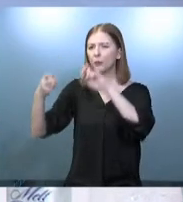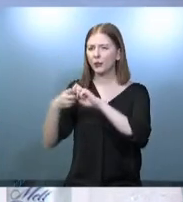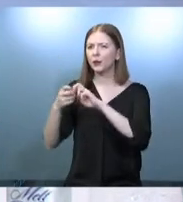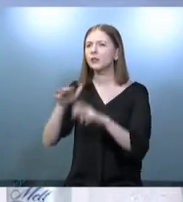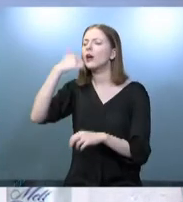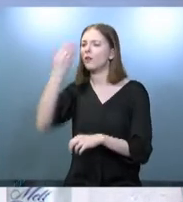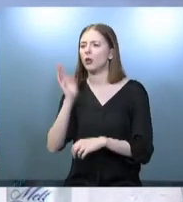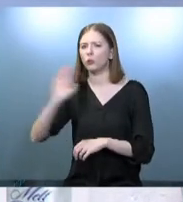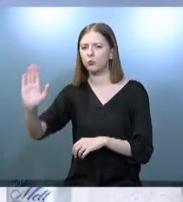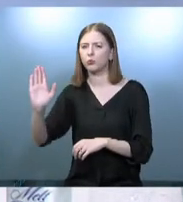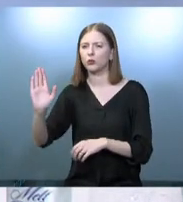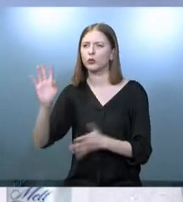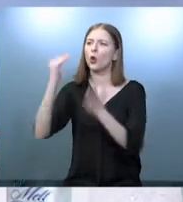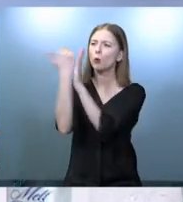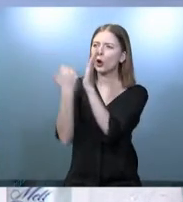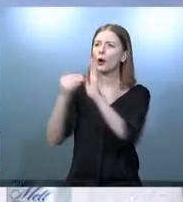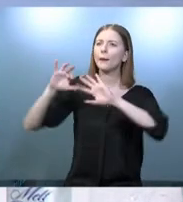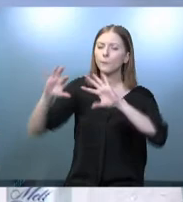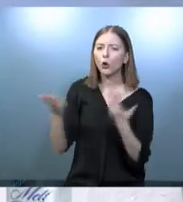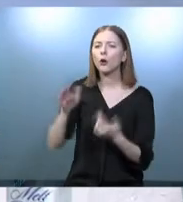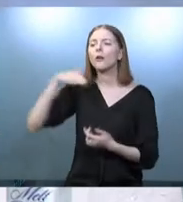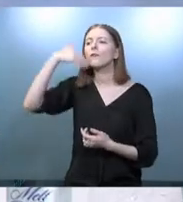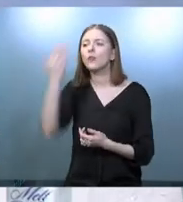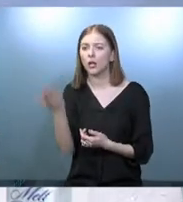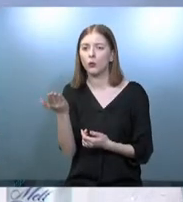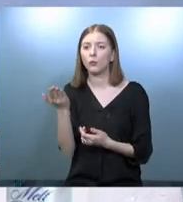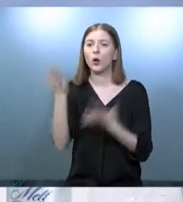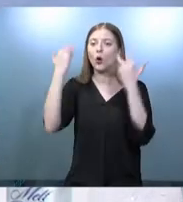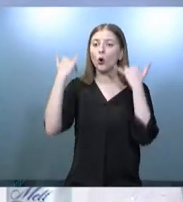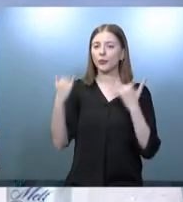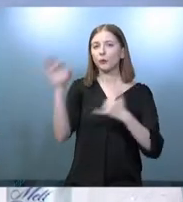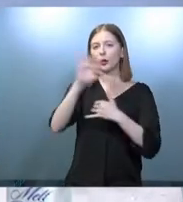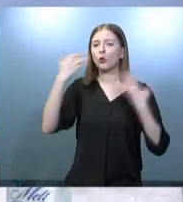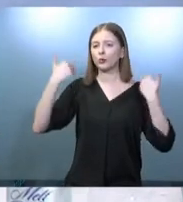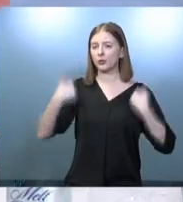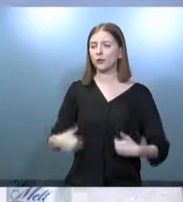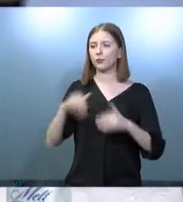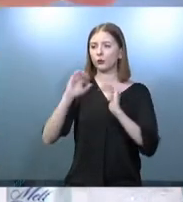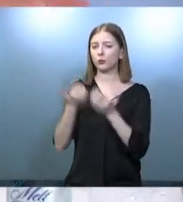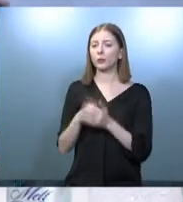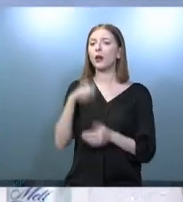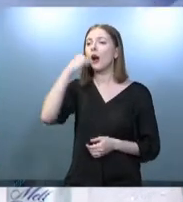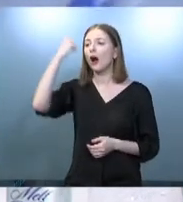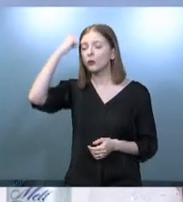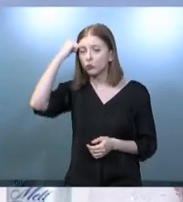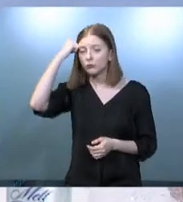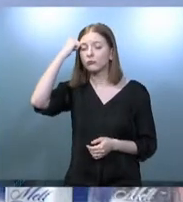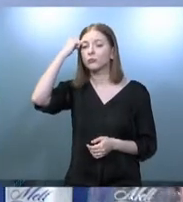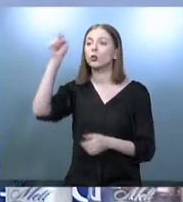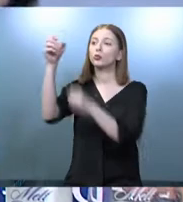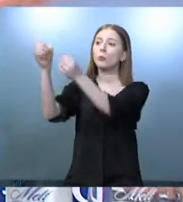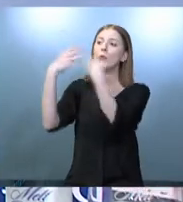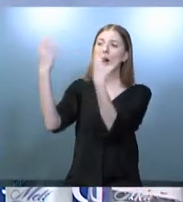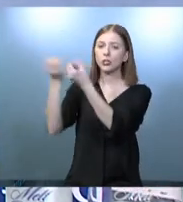Ar programas tiems sprendimams mes kalbėsime per kitą klausimų ratą. Aš ačiū, dabar jums dėkoju, kad jūs